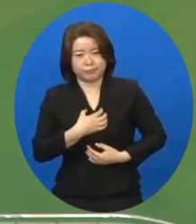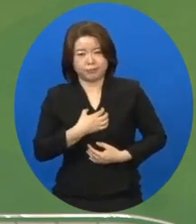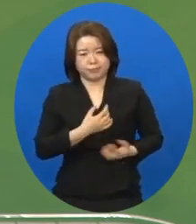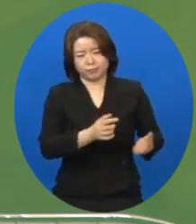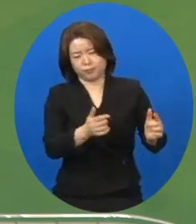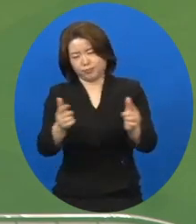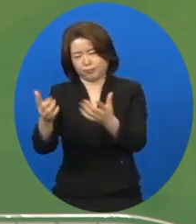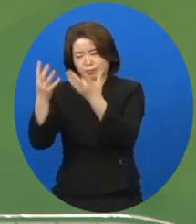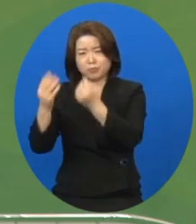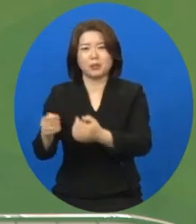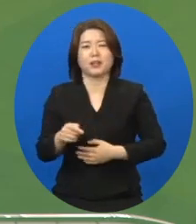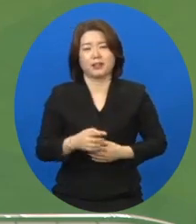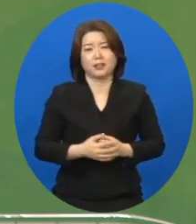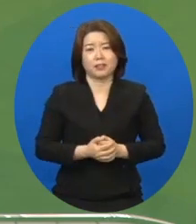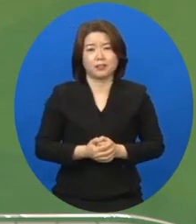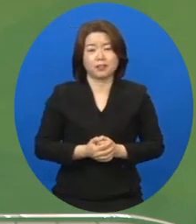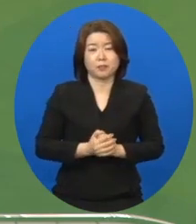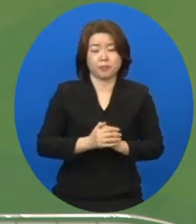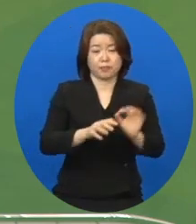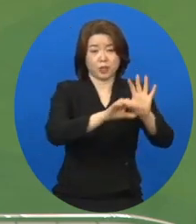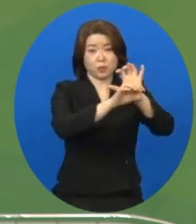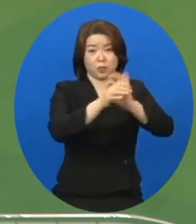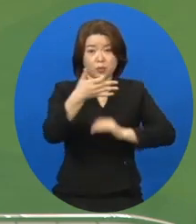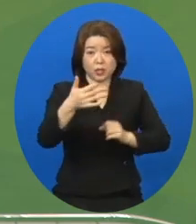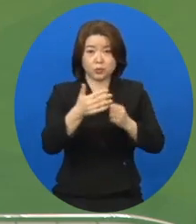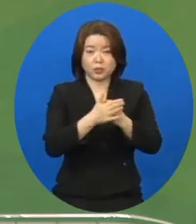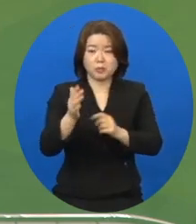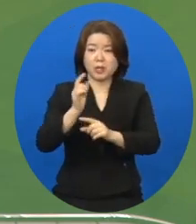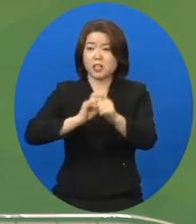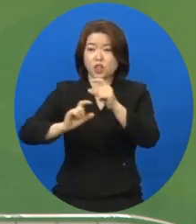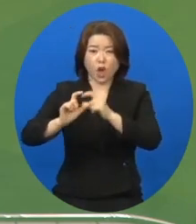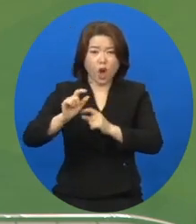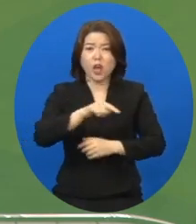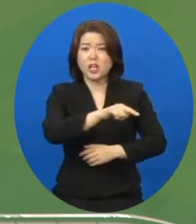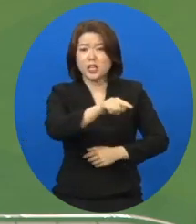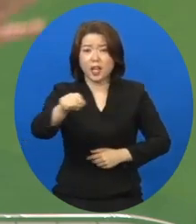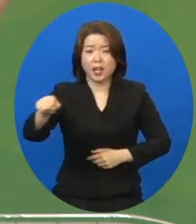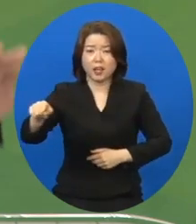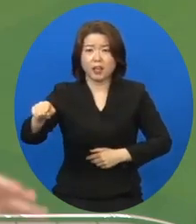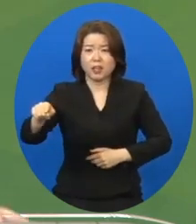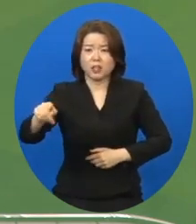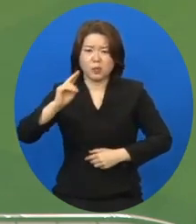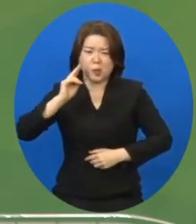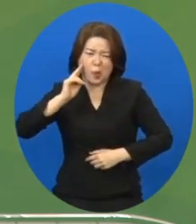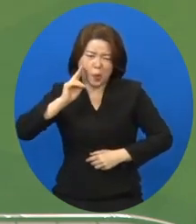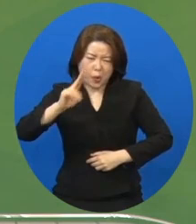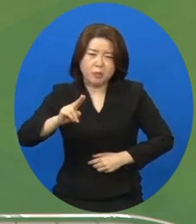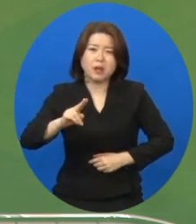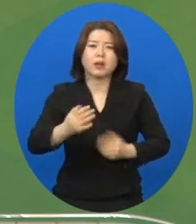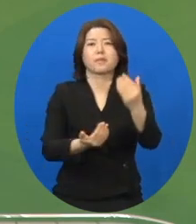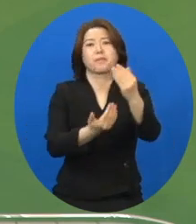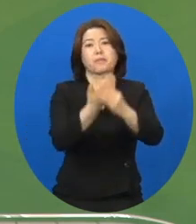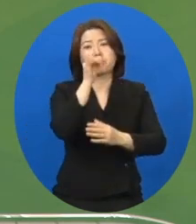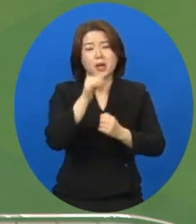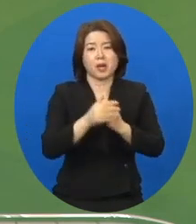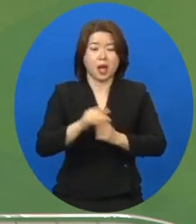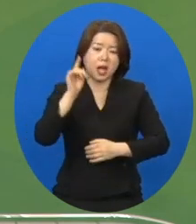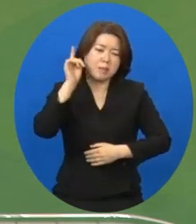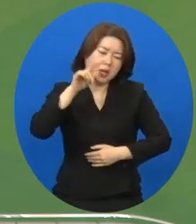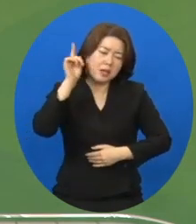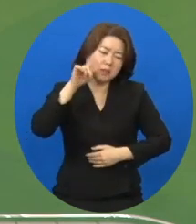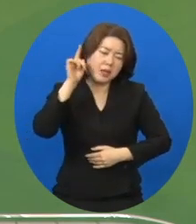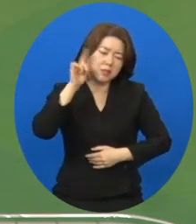있어요. 코로나19 때문에 더 그런 점이 우리 가운데 더 짙게 들여져 있어요. 매일매일이